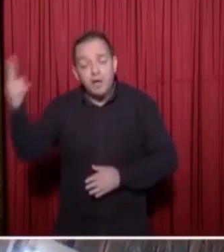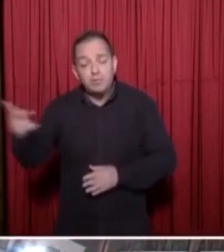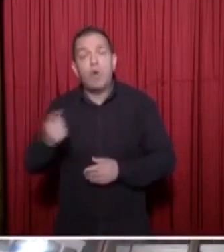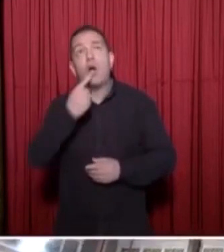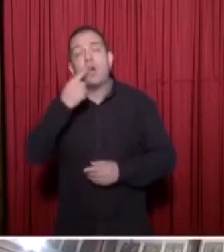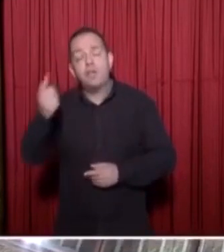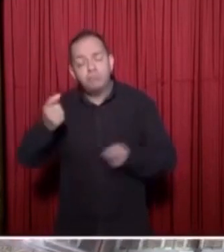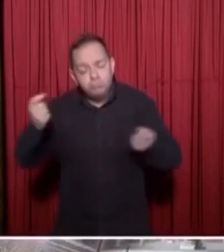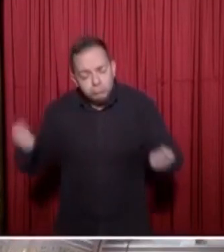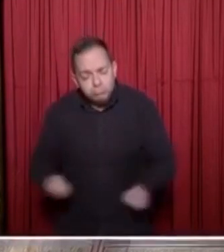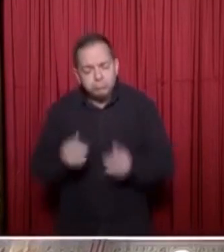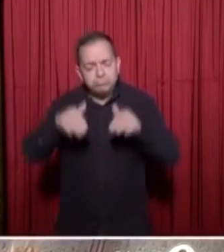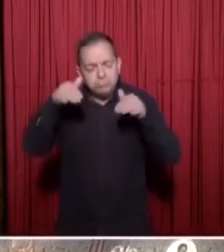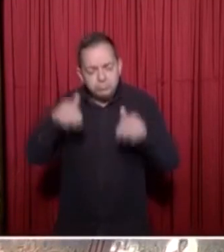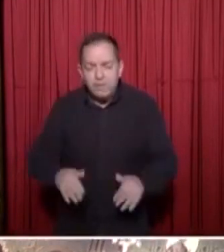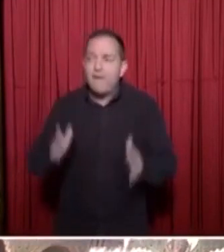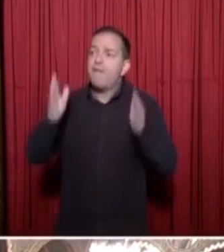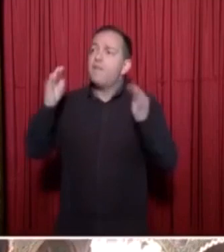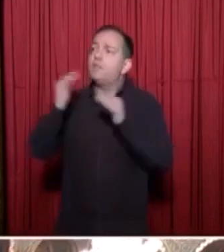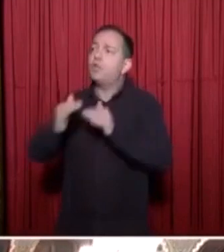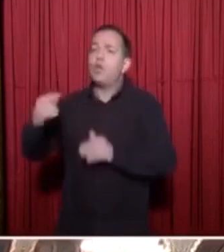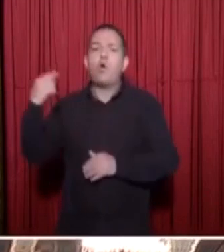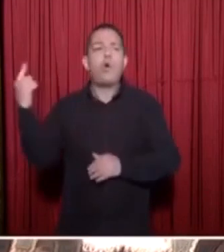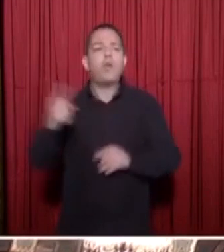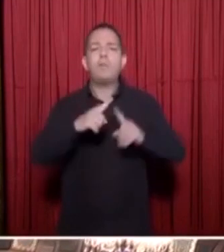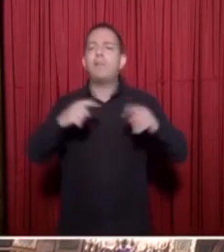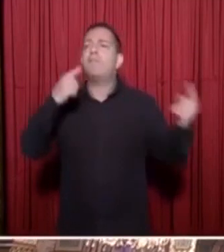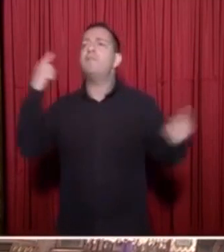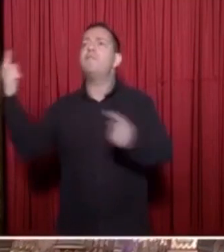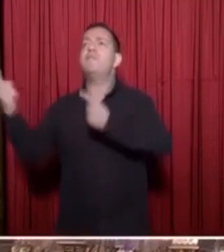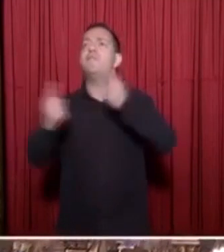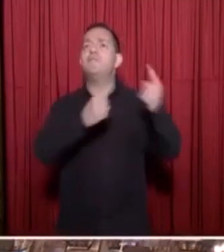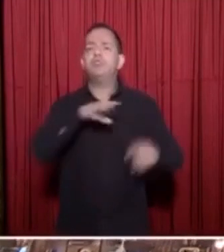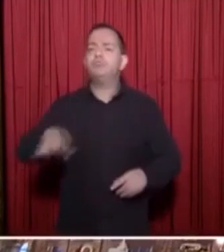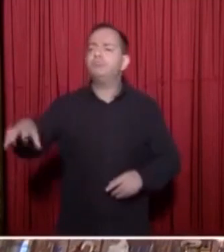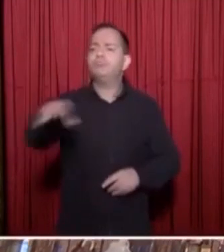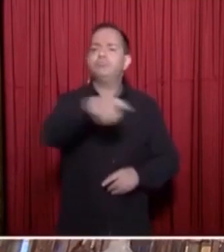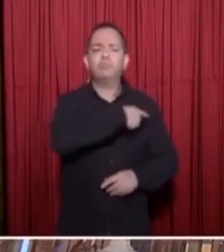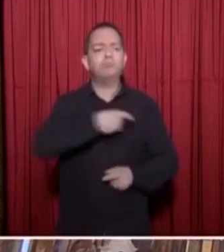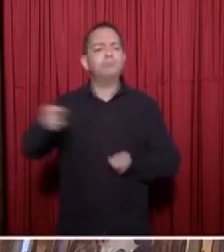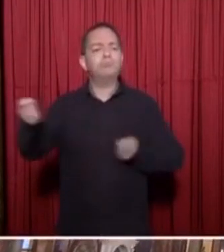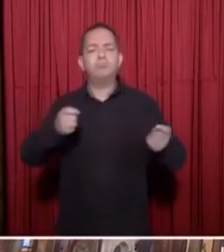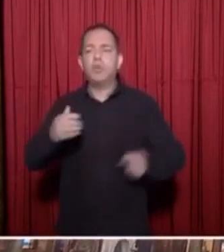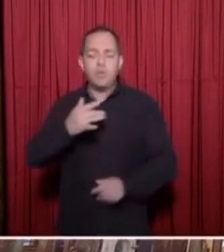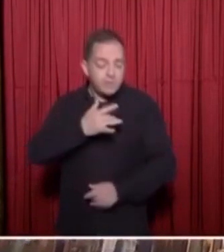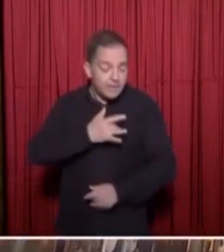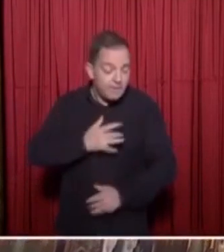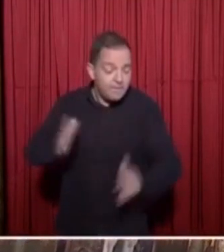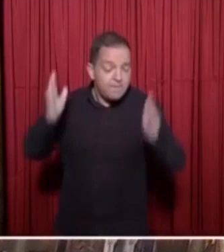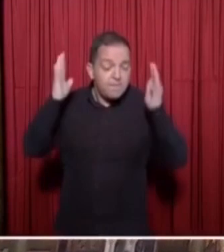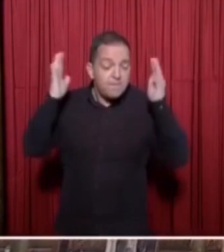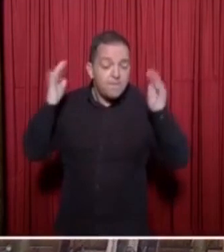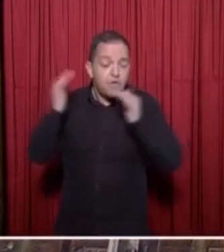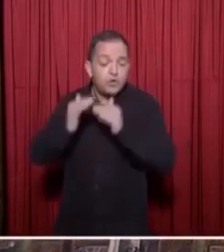το θέλημα αυτού. Ευλογείτε τον Κύριον πάντα τα έργα αυτού, εν παντι τόπο της δεσποτείας αυτού, ευλόγη η ψυχή